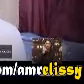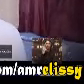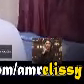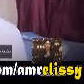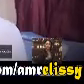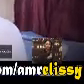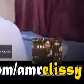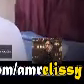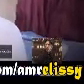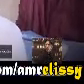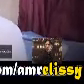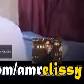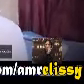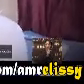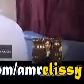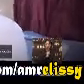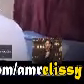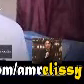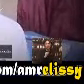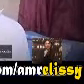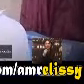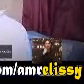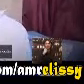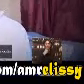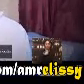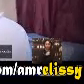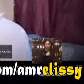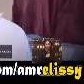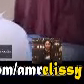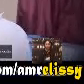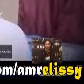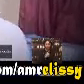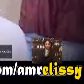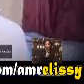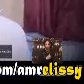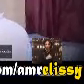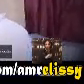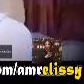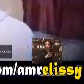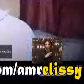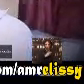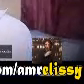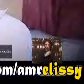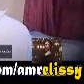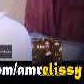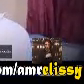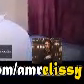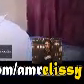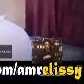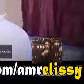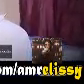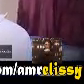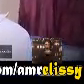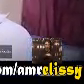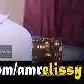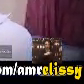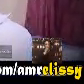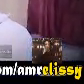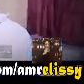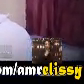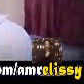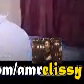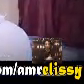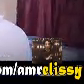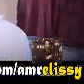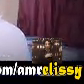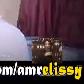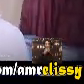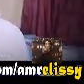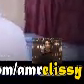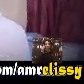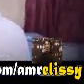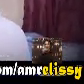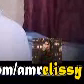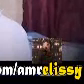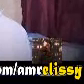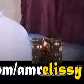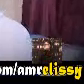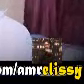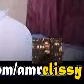2007 بالشريان التلاجي مسدود، قالوا لي اعمل قسطرة. عملت القسطرة، قالوا محتاجة عملية